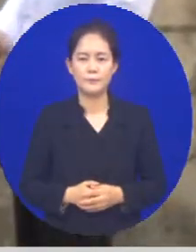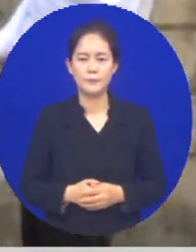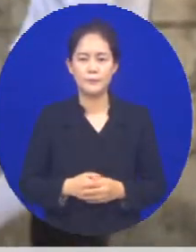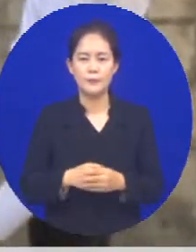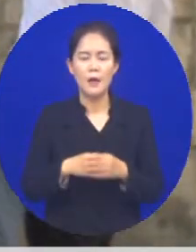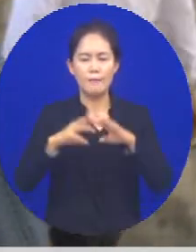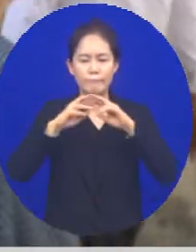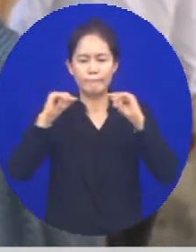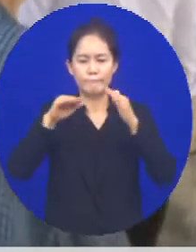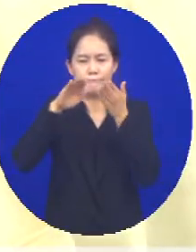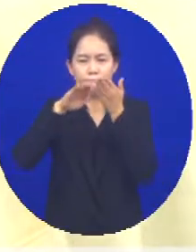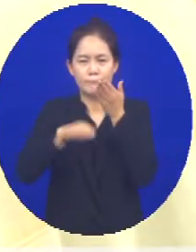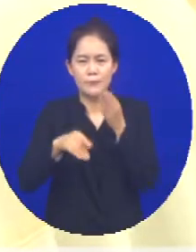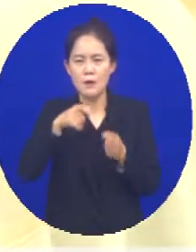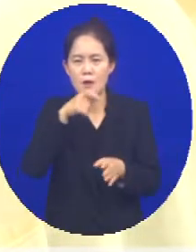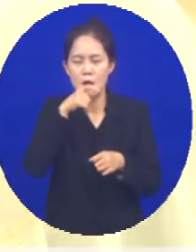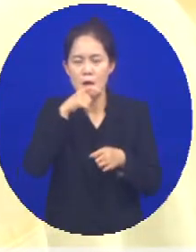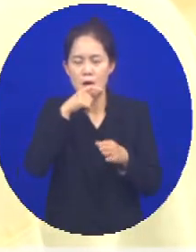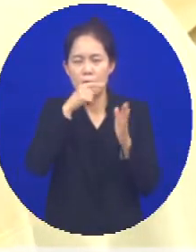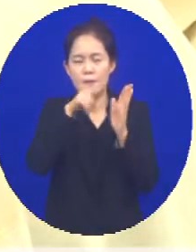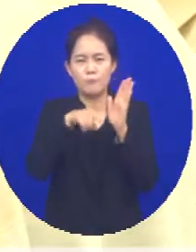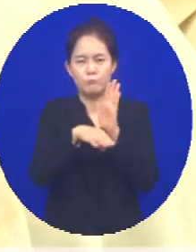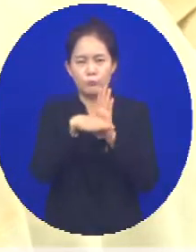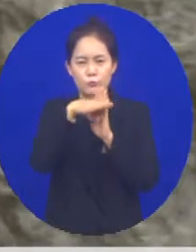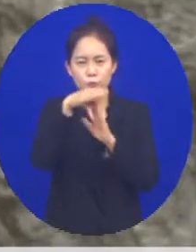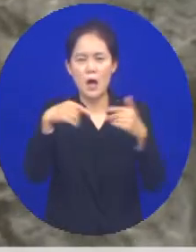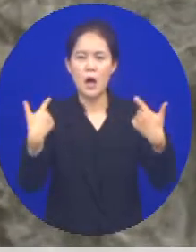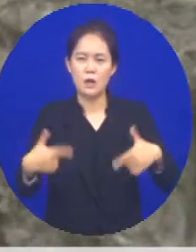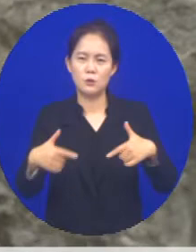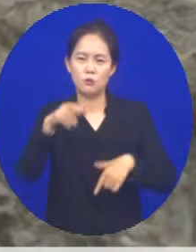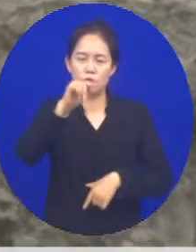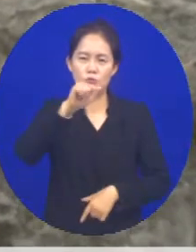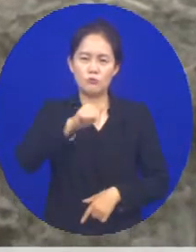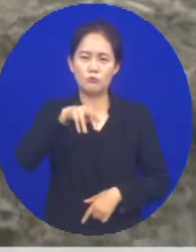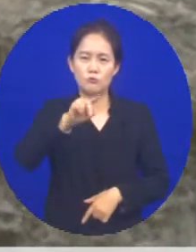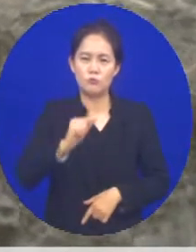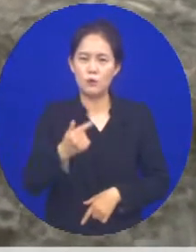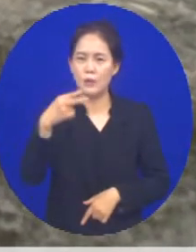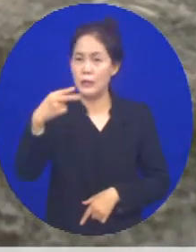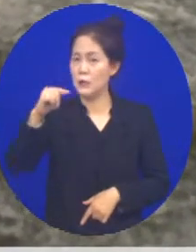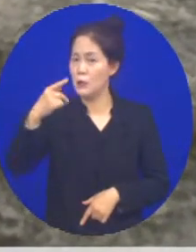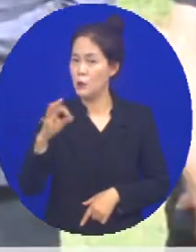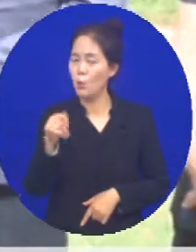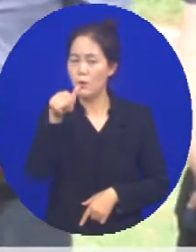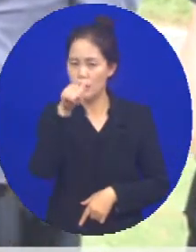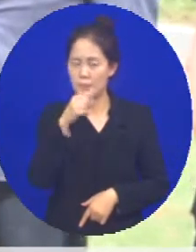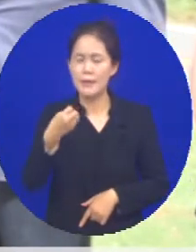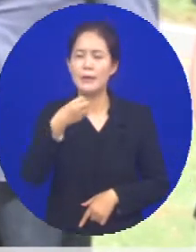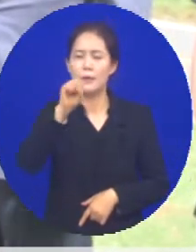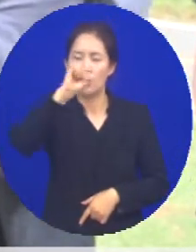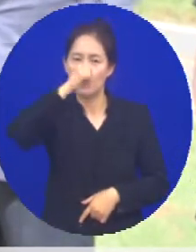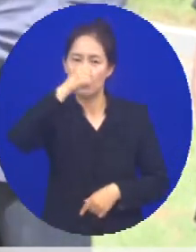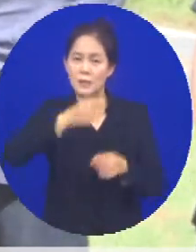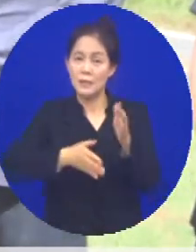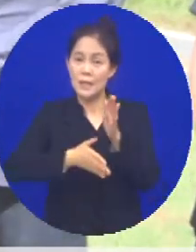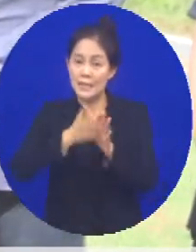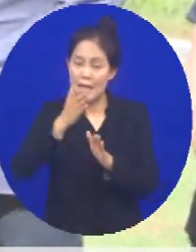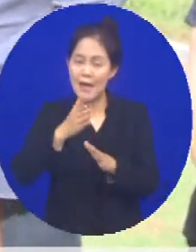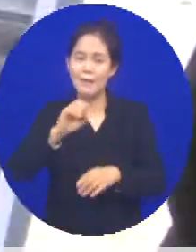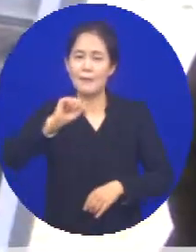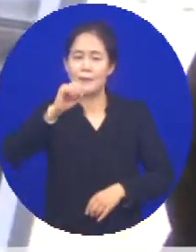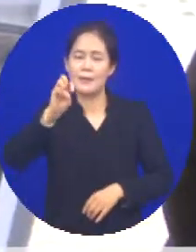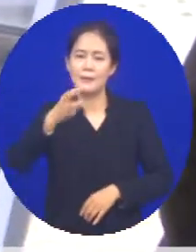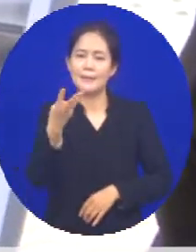이어 지대가 낮아 매년 침수 피해가 발생해 온 수지구 죽전 2동 을 찾았습니다 시비 3억 여 원을 투입해